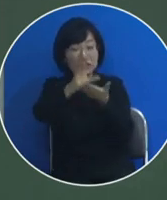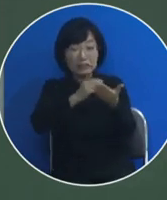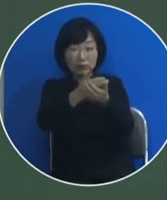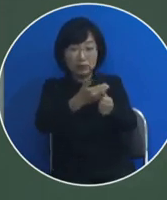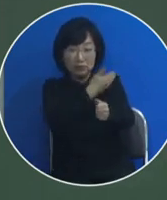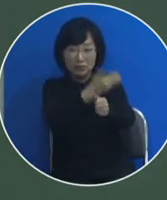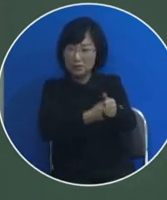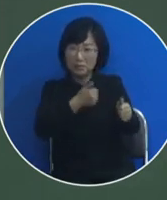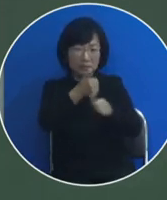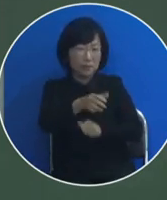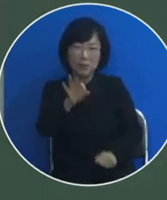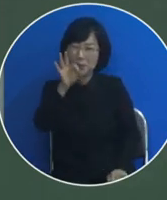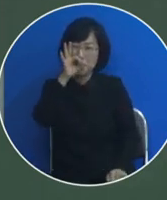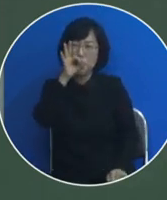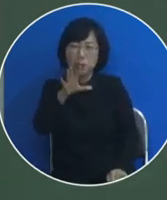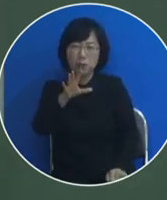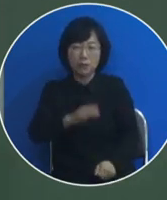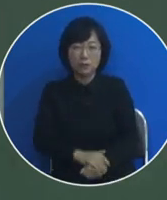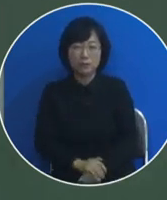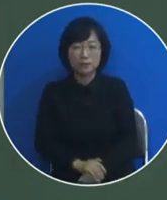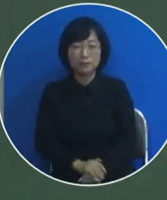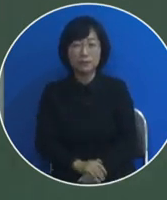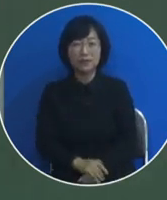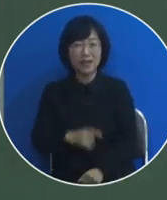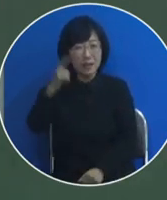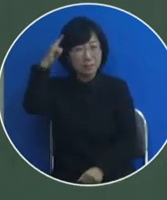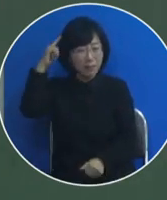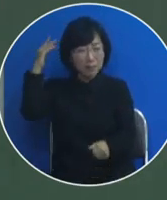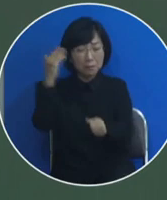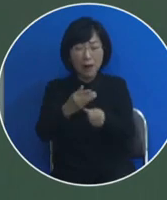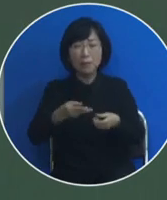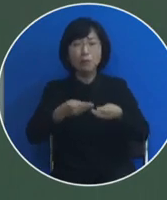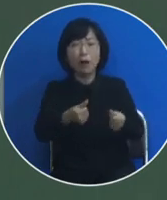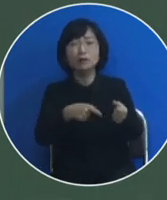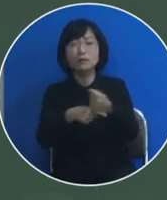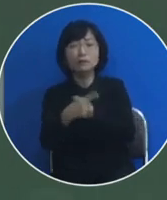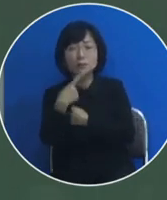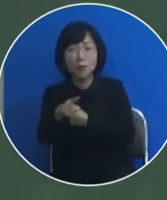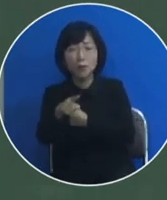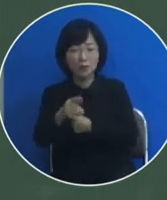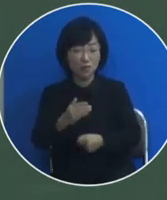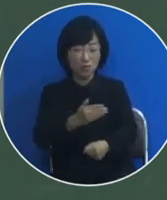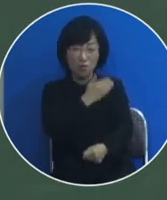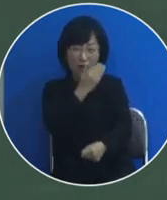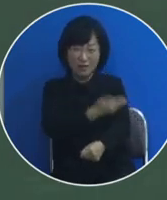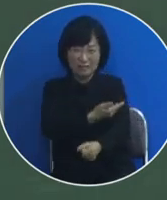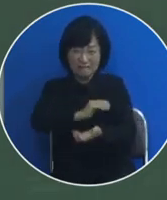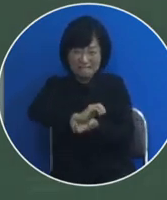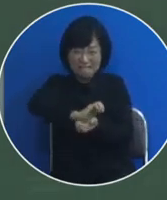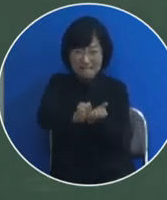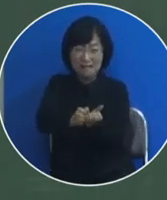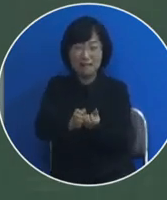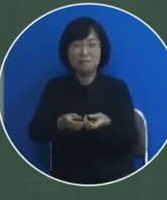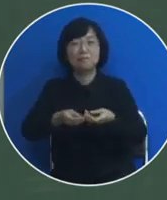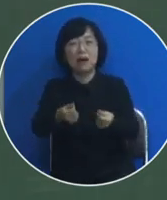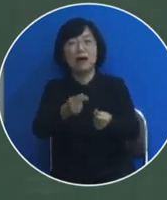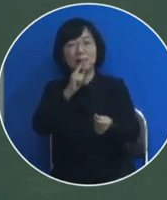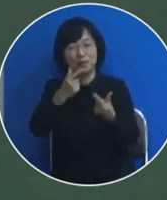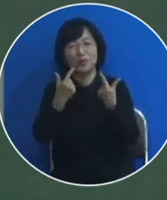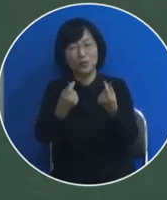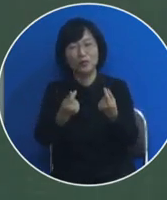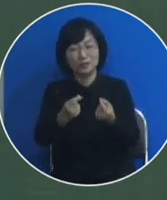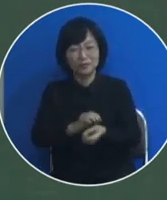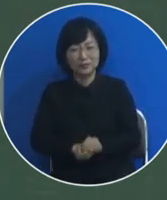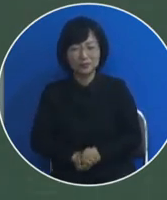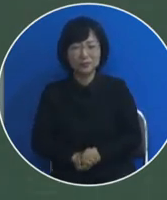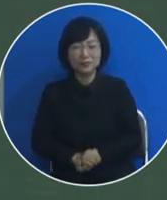왜 죽였다 하지 머리를 상하겠답니까? 권세를 꺾어버렸다. That instead of saying that he killed him off, why does he bruise his head? That means he broke his authority. 이 축복